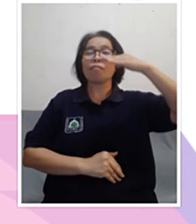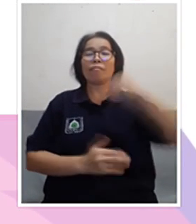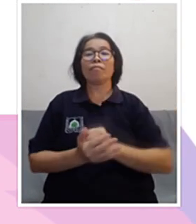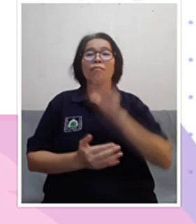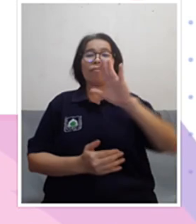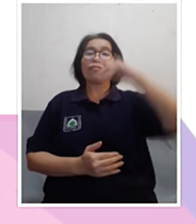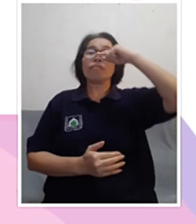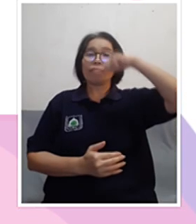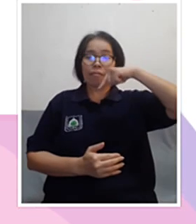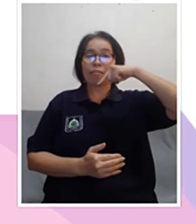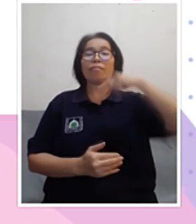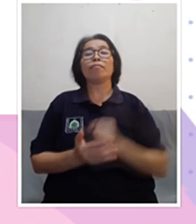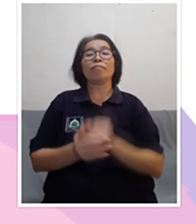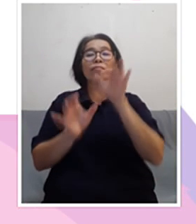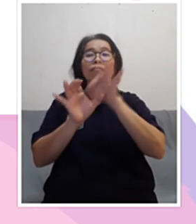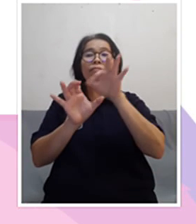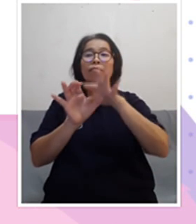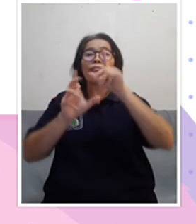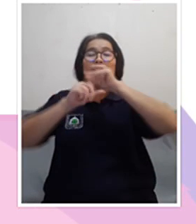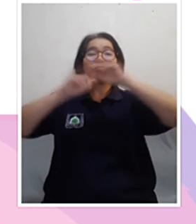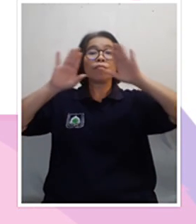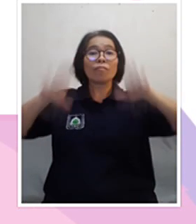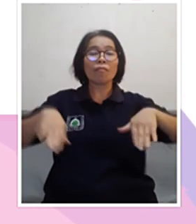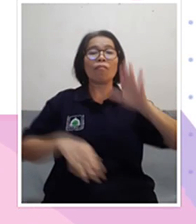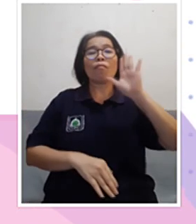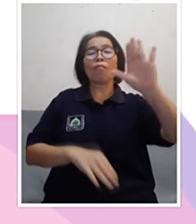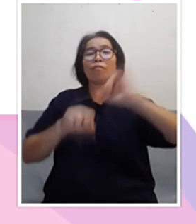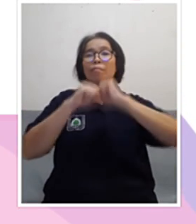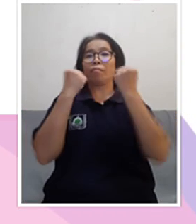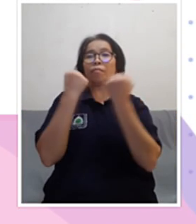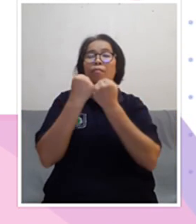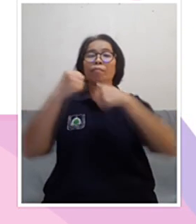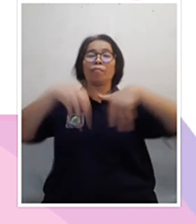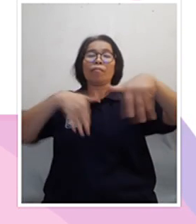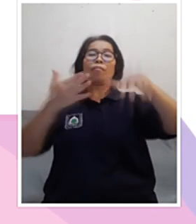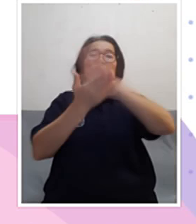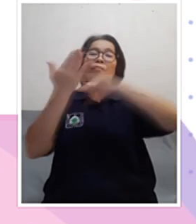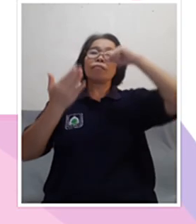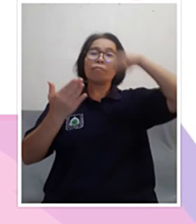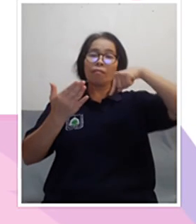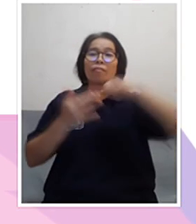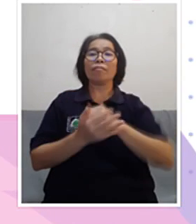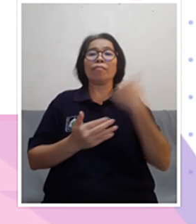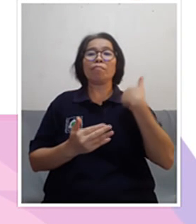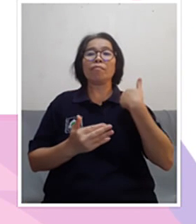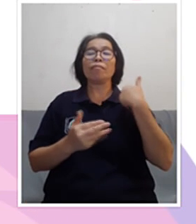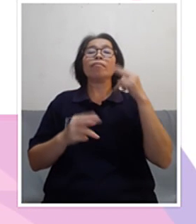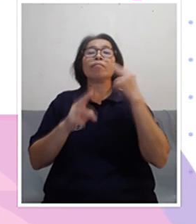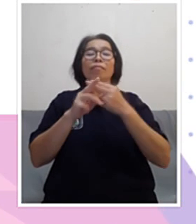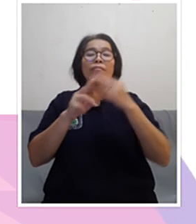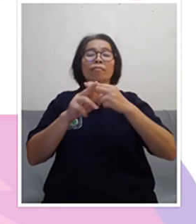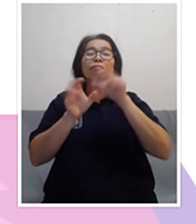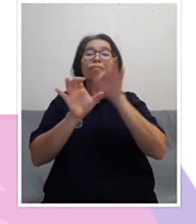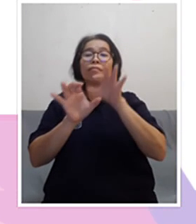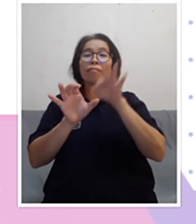ทยประเภทบัญชีออมทรัพย์โดยสมาคมประชาคมคนตาบอดไทยธนาคารกรุงไทยสาขาเซนจูรี่เลขที่บัญ